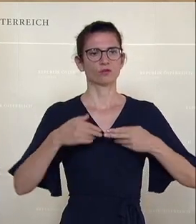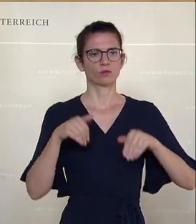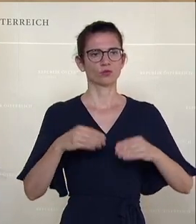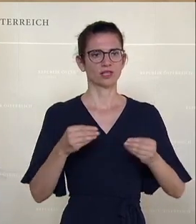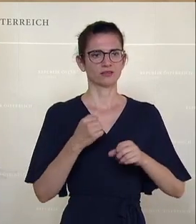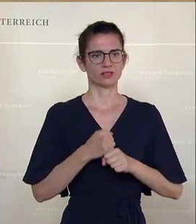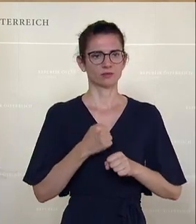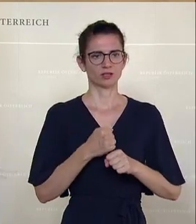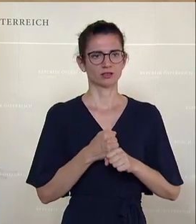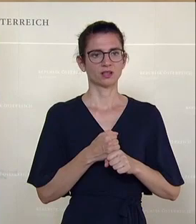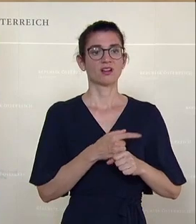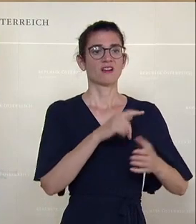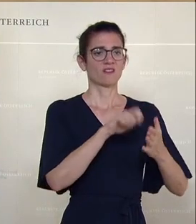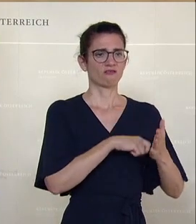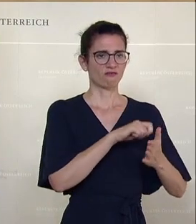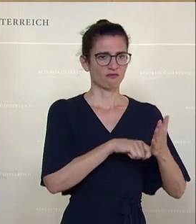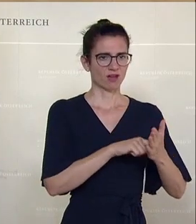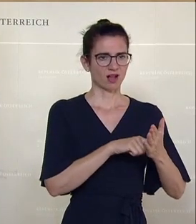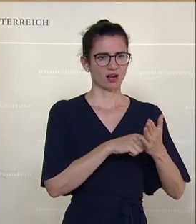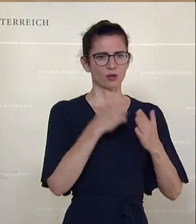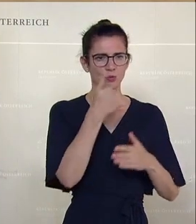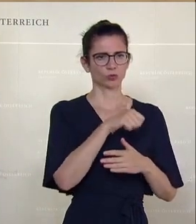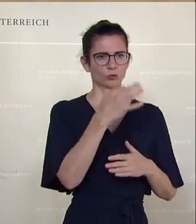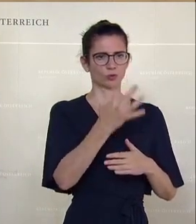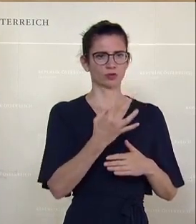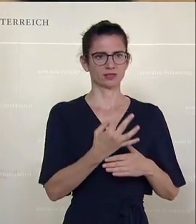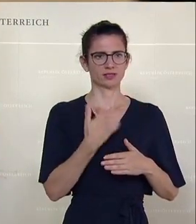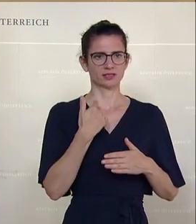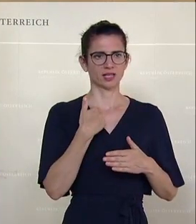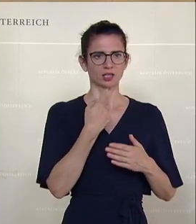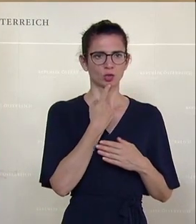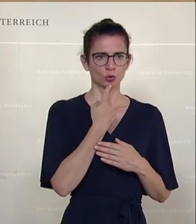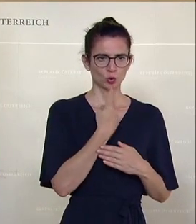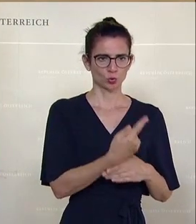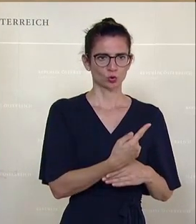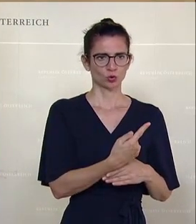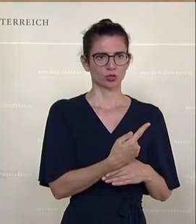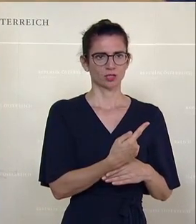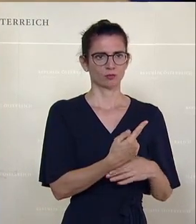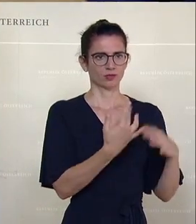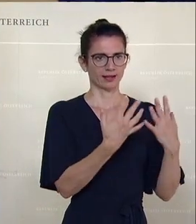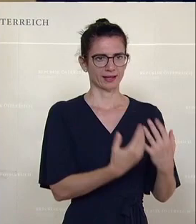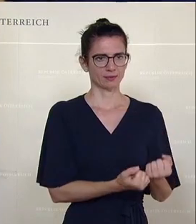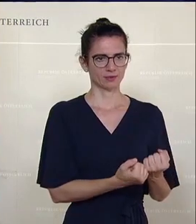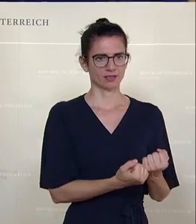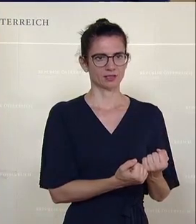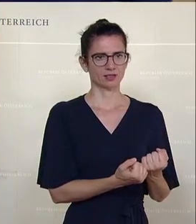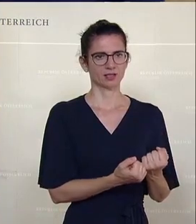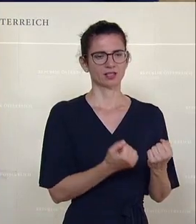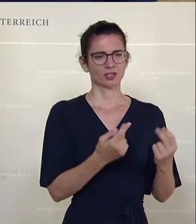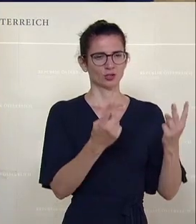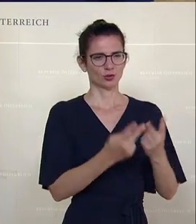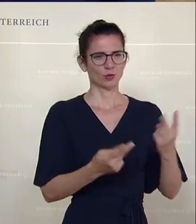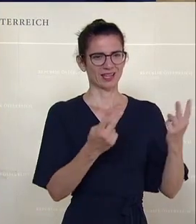eine ist, wenn bei Wahlen hundertprozentige Zustimmungen herauskommen, ähnlich Nordkorea